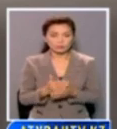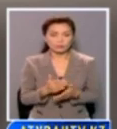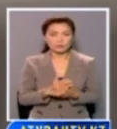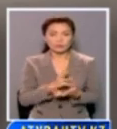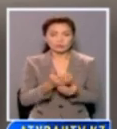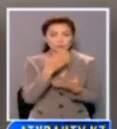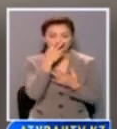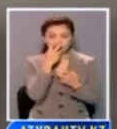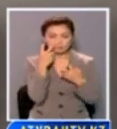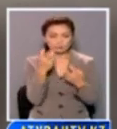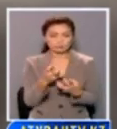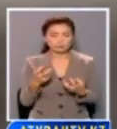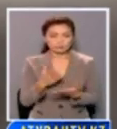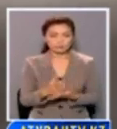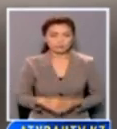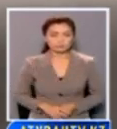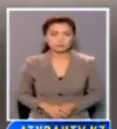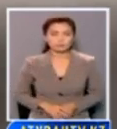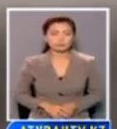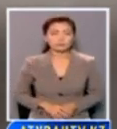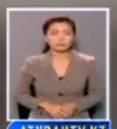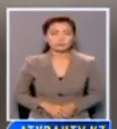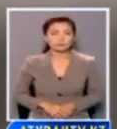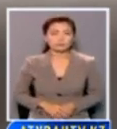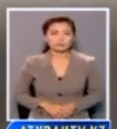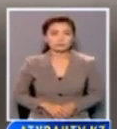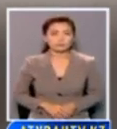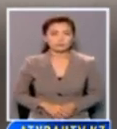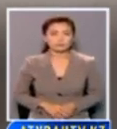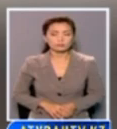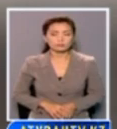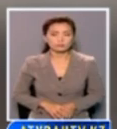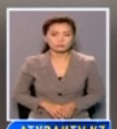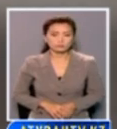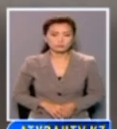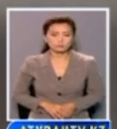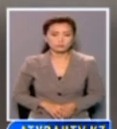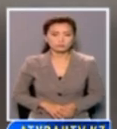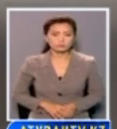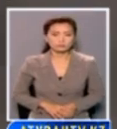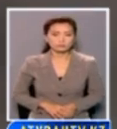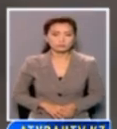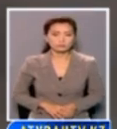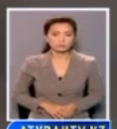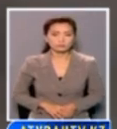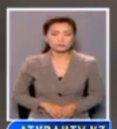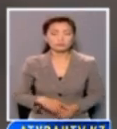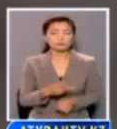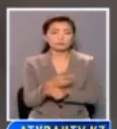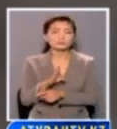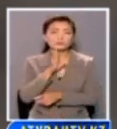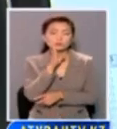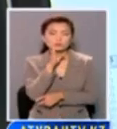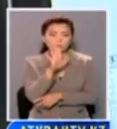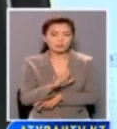дейтін иісі дейтін бар ғой, невыносимо дейді ғой орыстар, сондай ащы иіс, сондай мұрынды қуушы береді. Бейне жазба таңғы